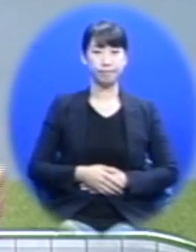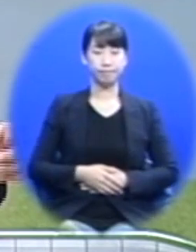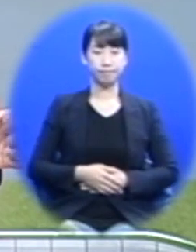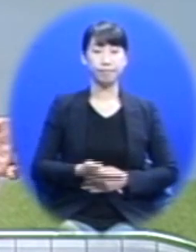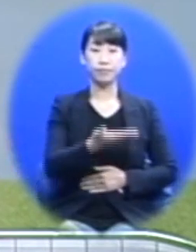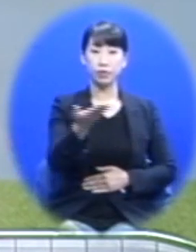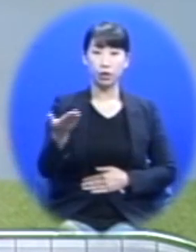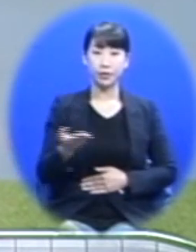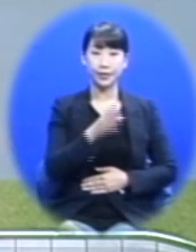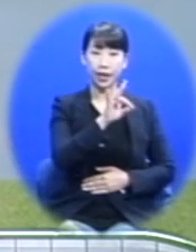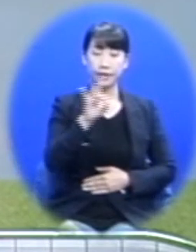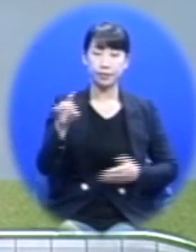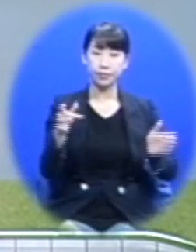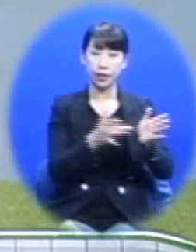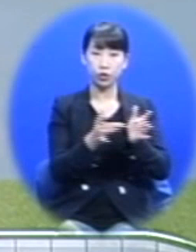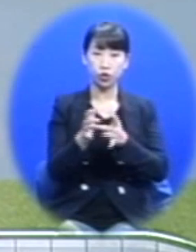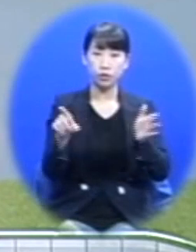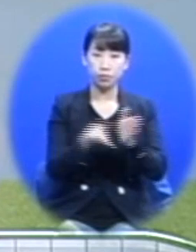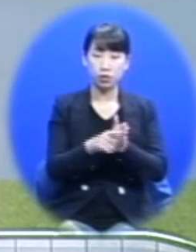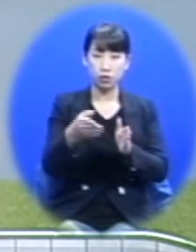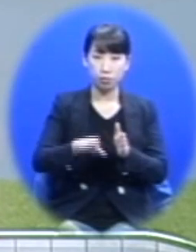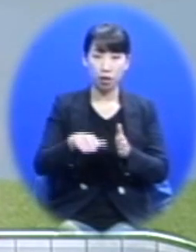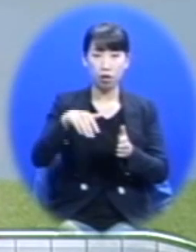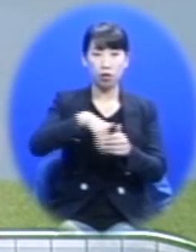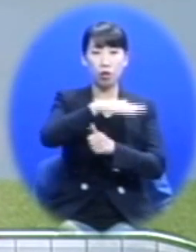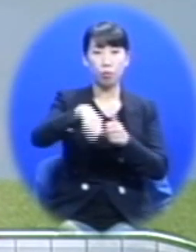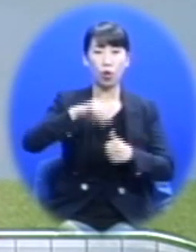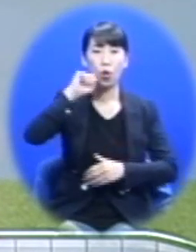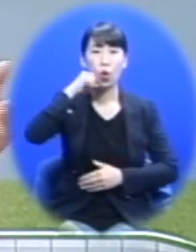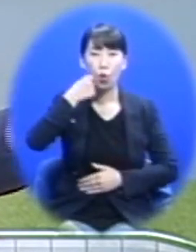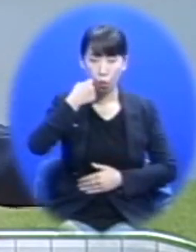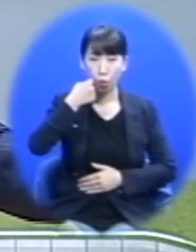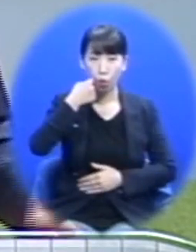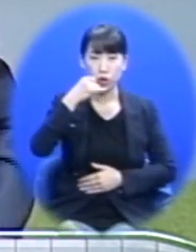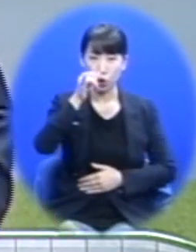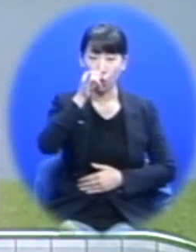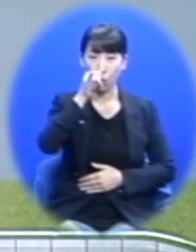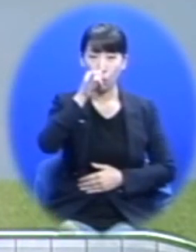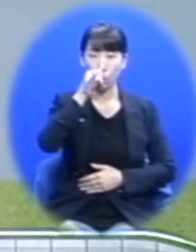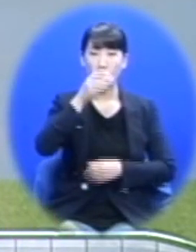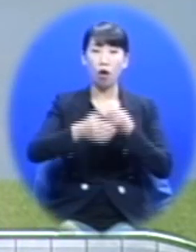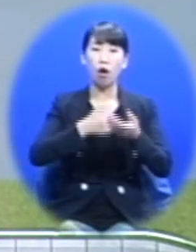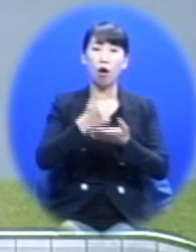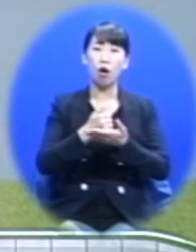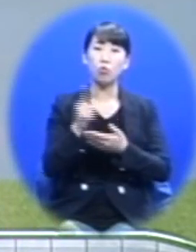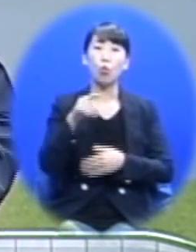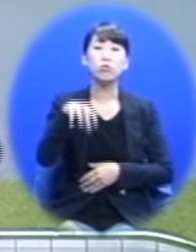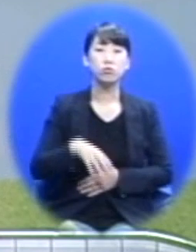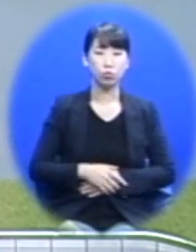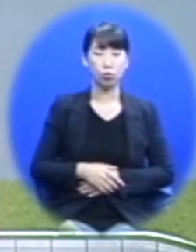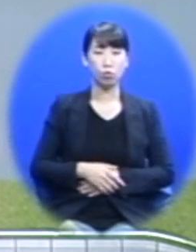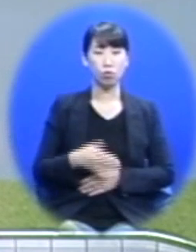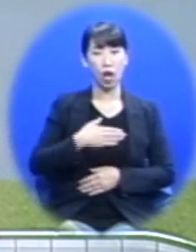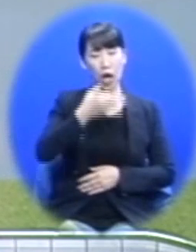여러분 때때로 예수님을 믿지만 형편이 너무 어려워졌을 때 하나님은 도대체 어디 계신 거야? 아니